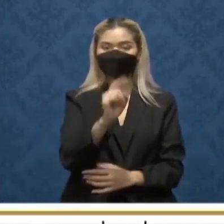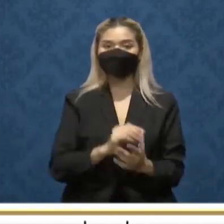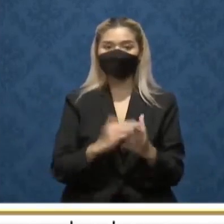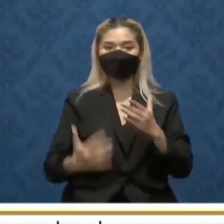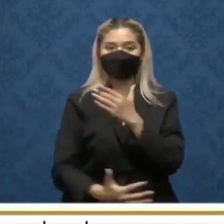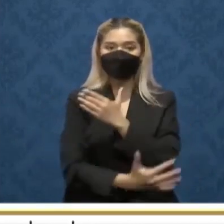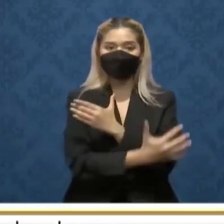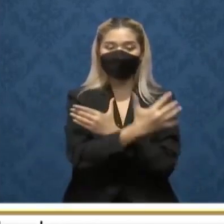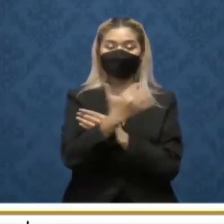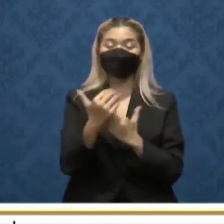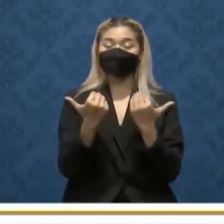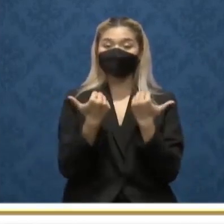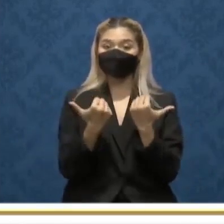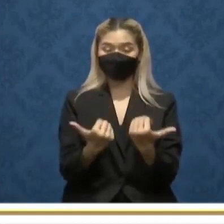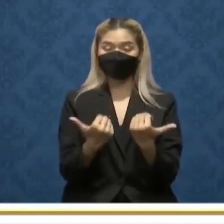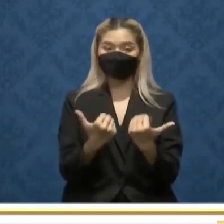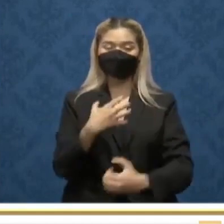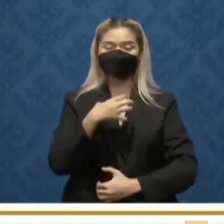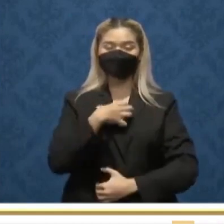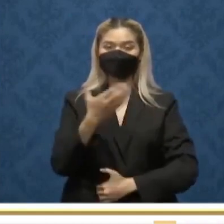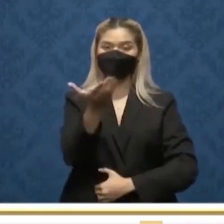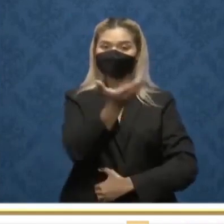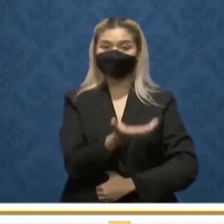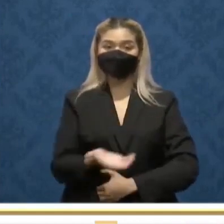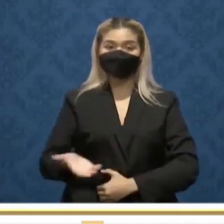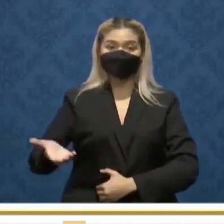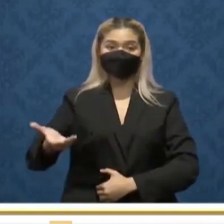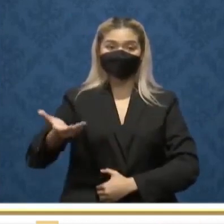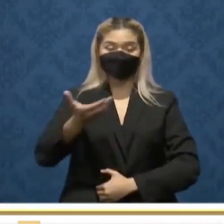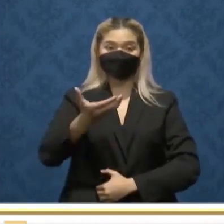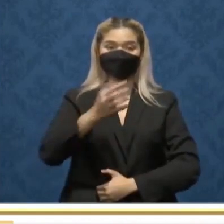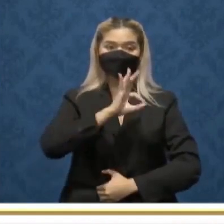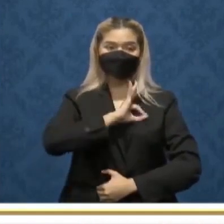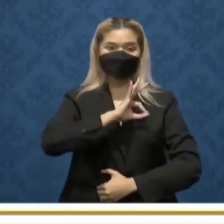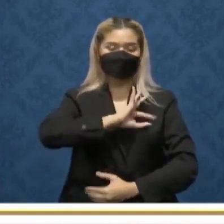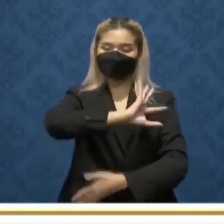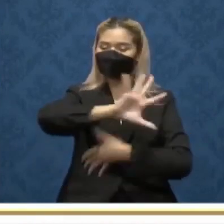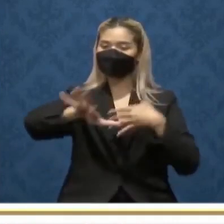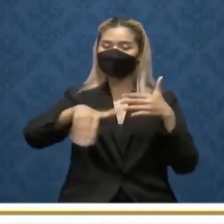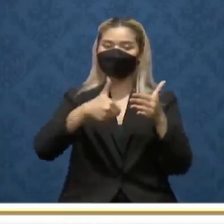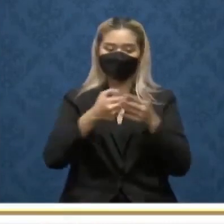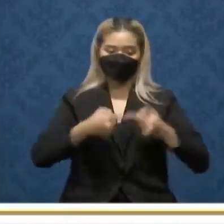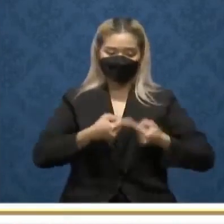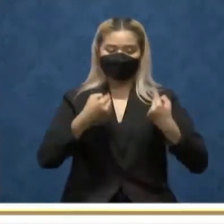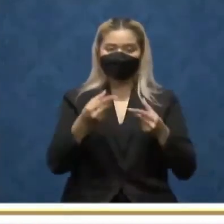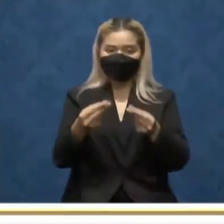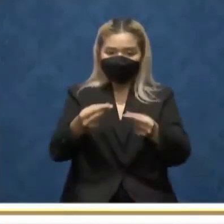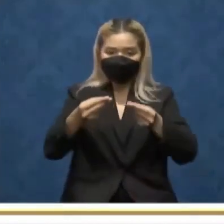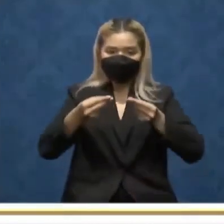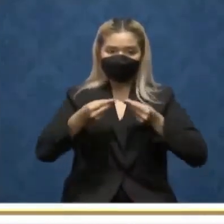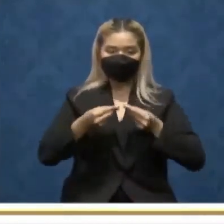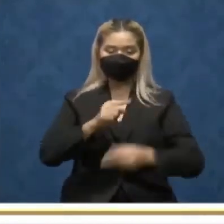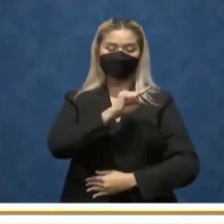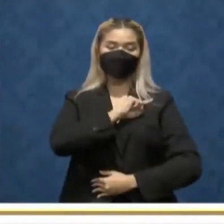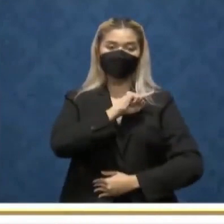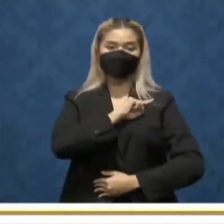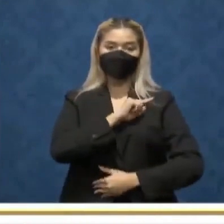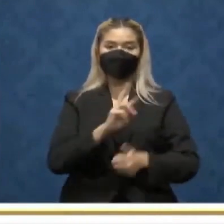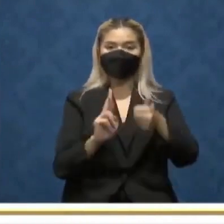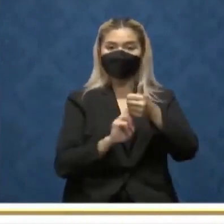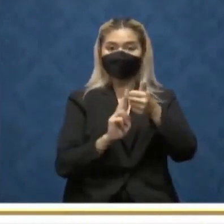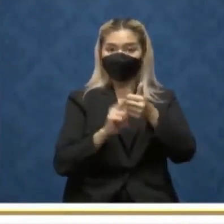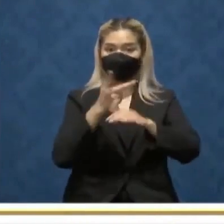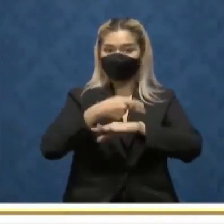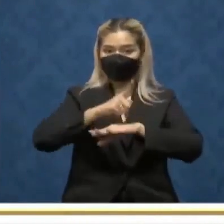สนี้ผมอยากจะขอให้ท่านสมาชิกได้มอบความไว้วางใจให้ผมได้ทำหน้าที่นี้ผมมีความมั่น